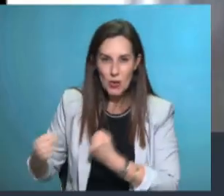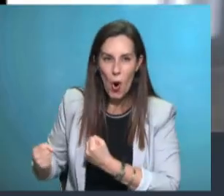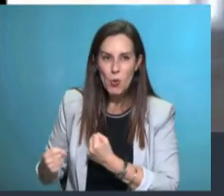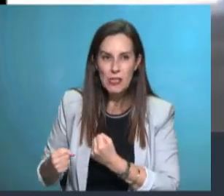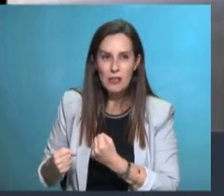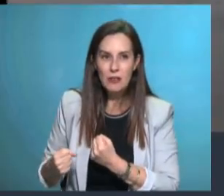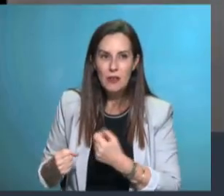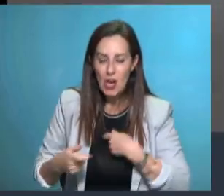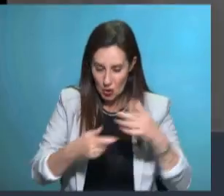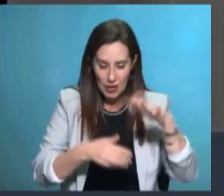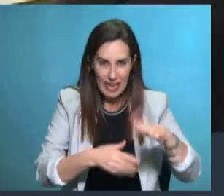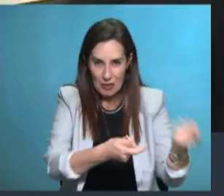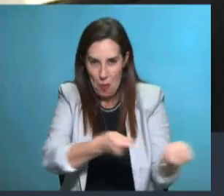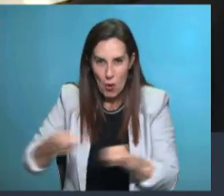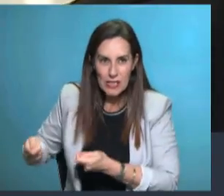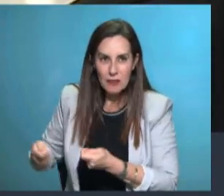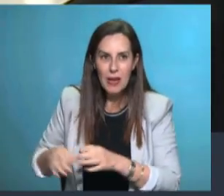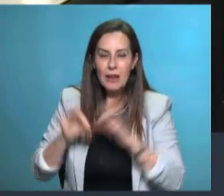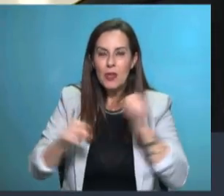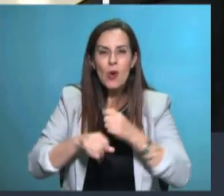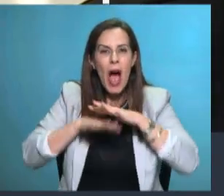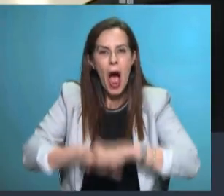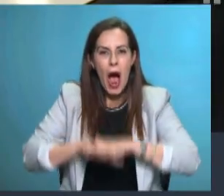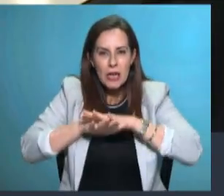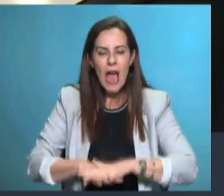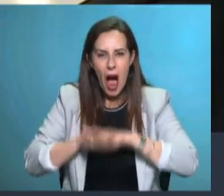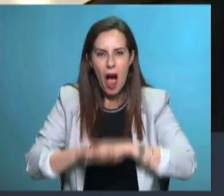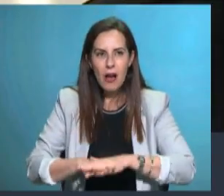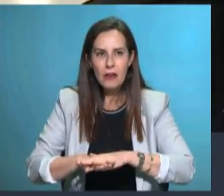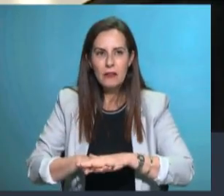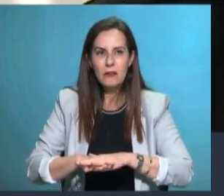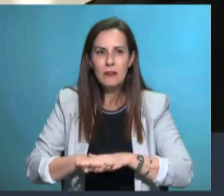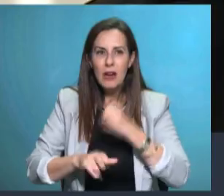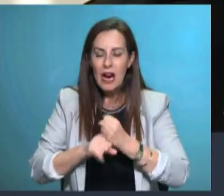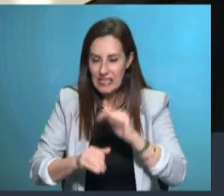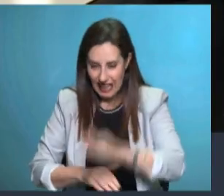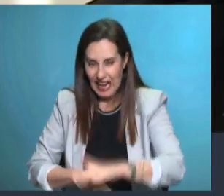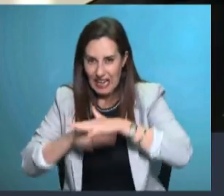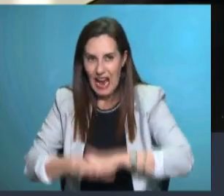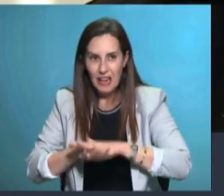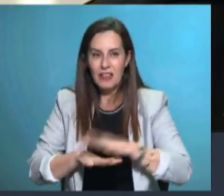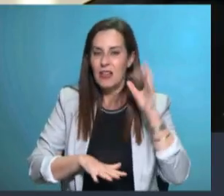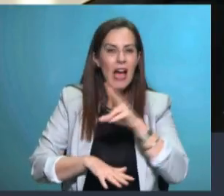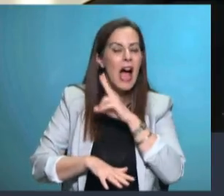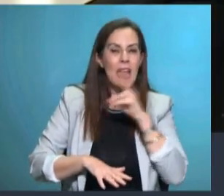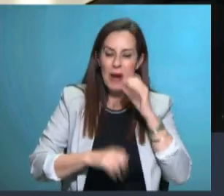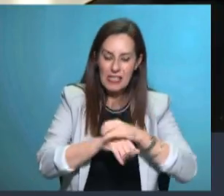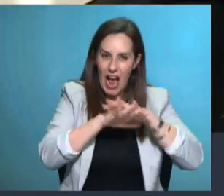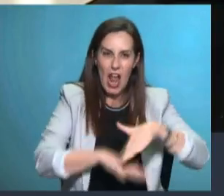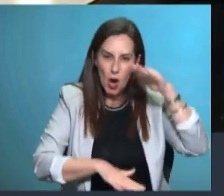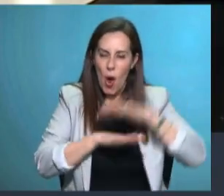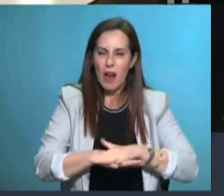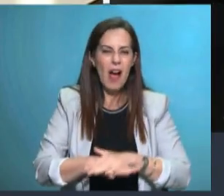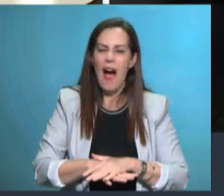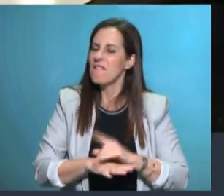תוך כדי שאנחנו מוציאים אותם החוצה, התחלנו לעשות להם החייאה. עשיתי לקטן אחיה, היא עשתה לגדול אחיה, אבל זה